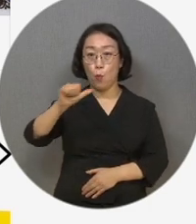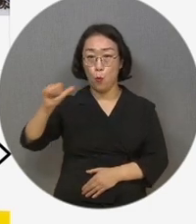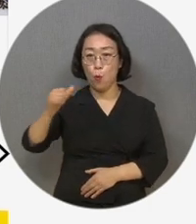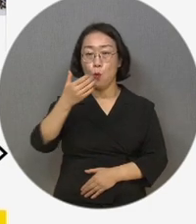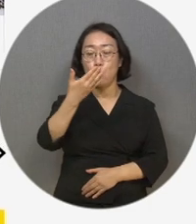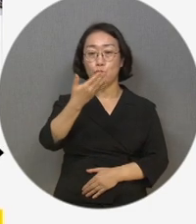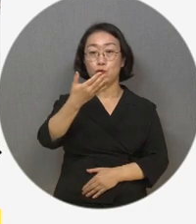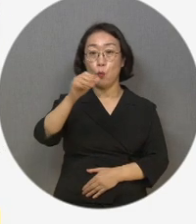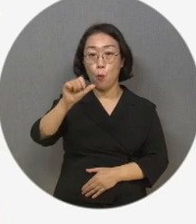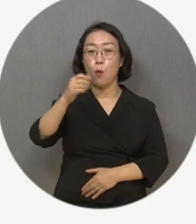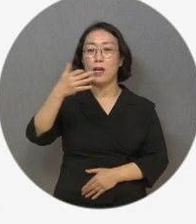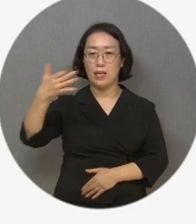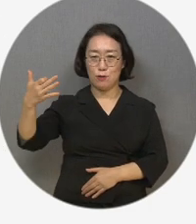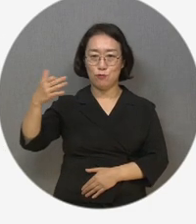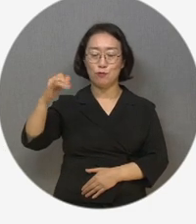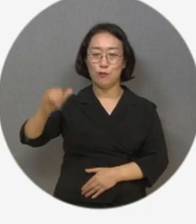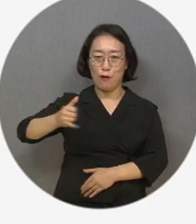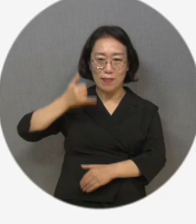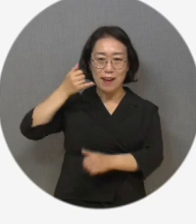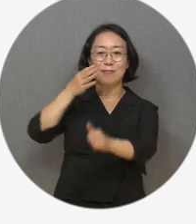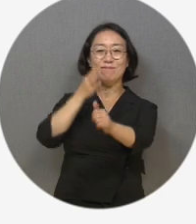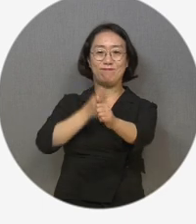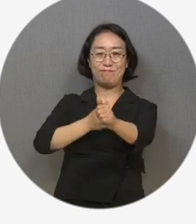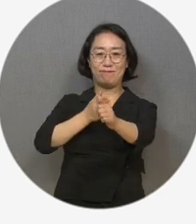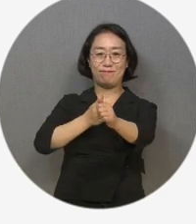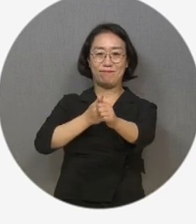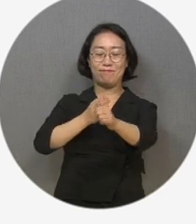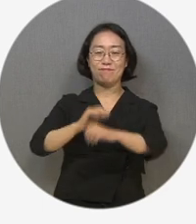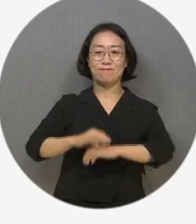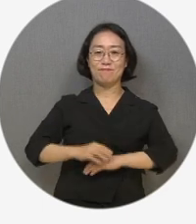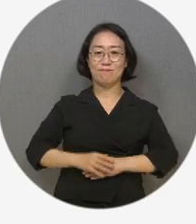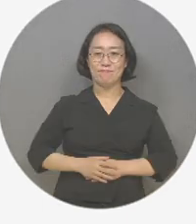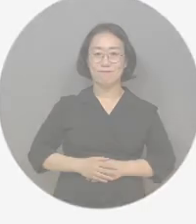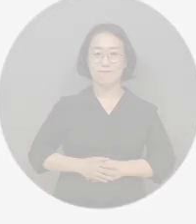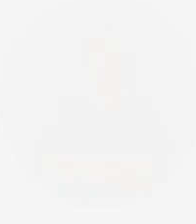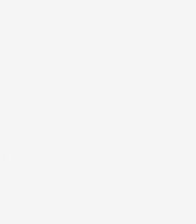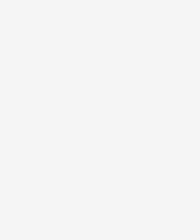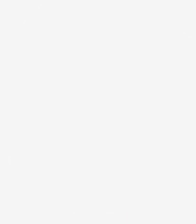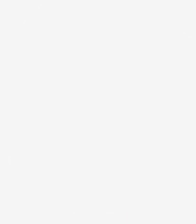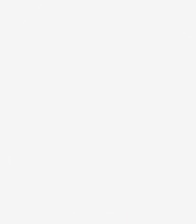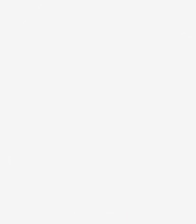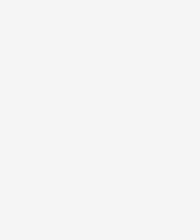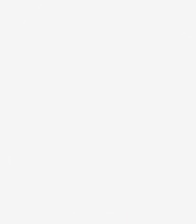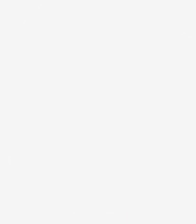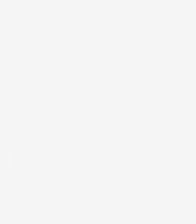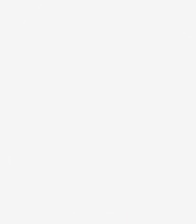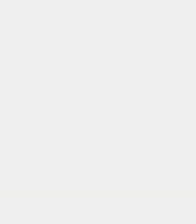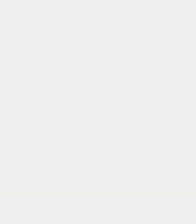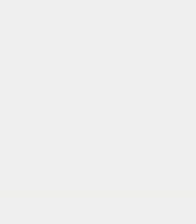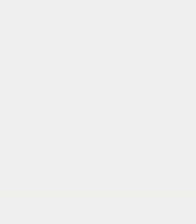전화번호 02-2655-9519로 많은 제보 바랍니다.